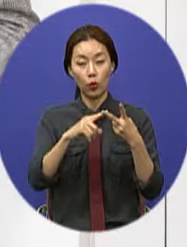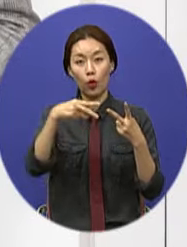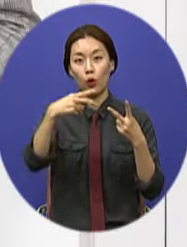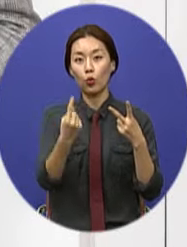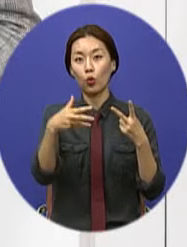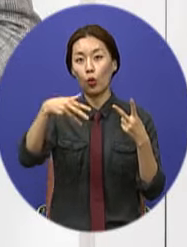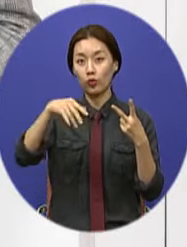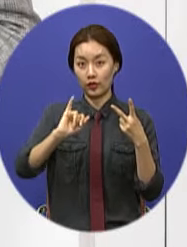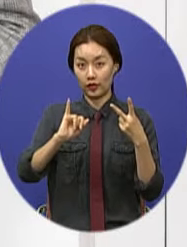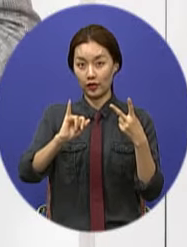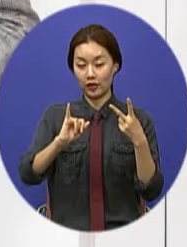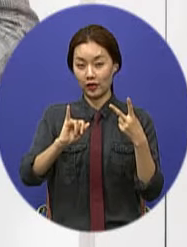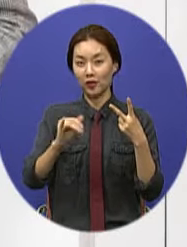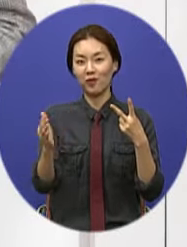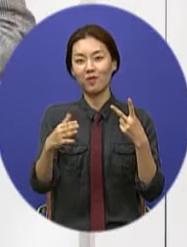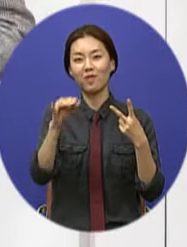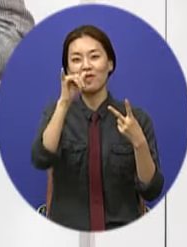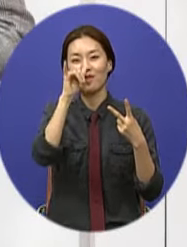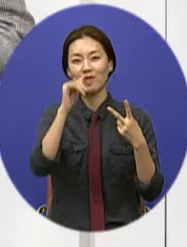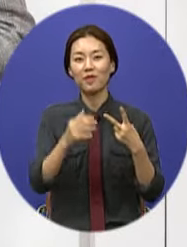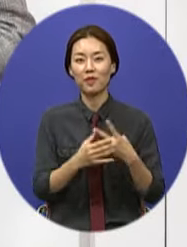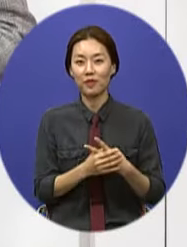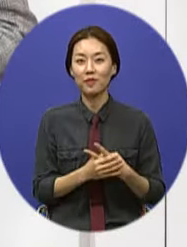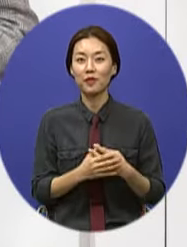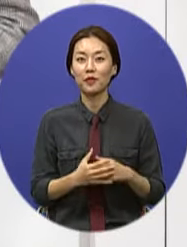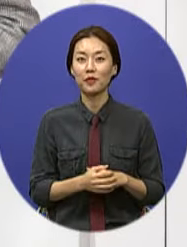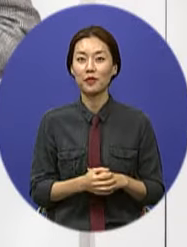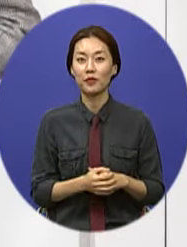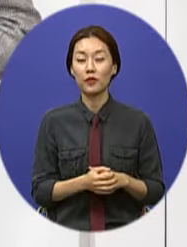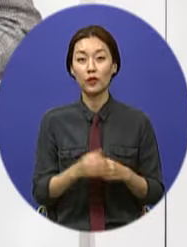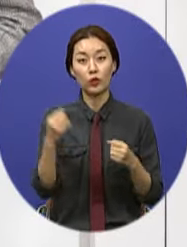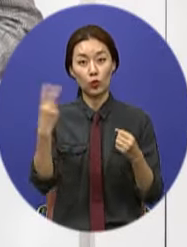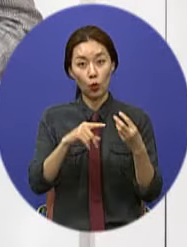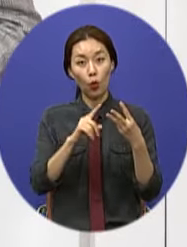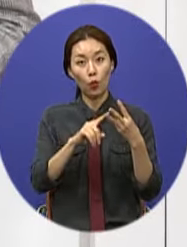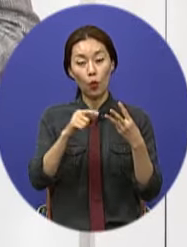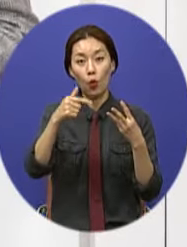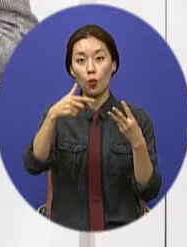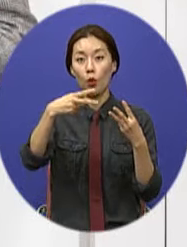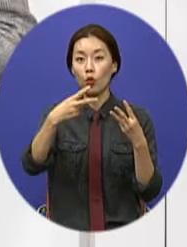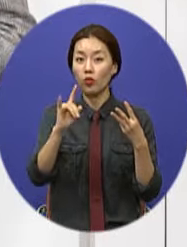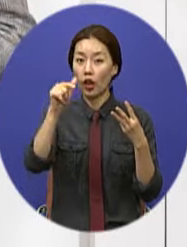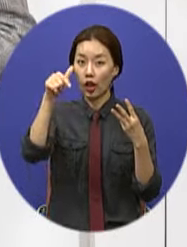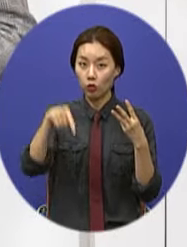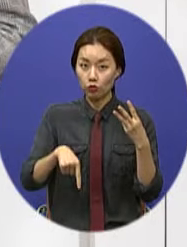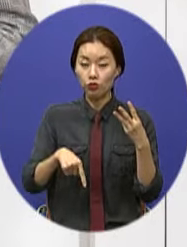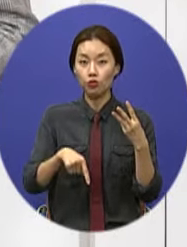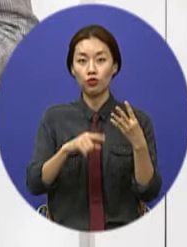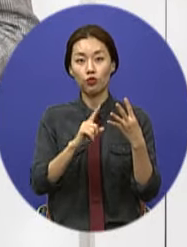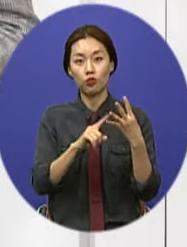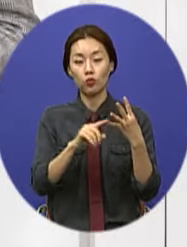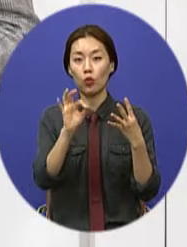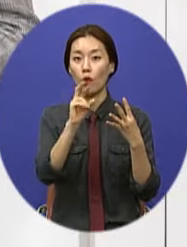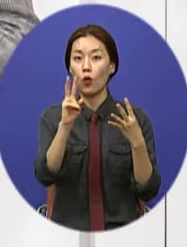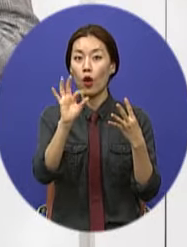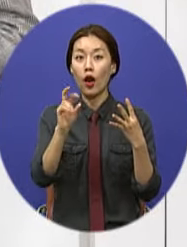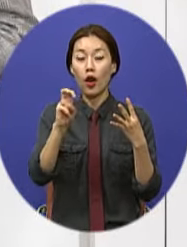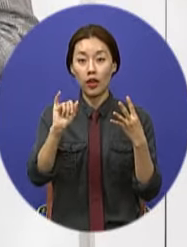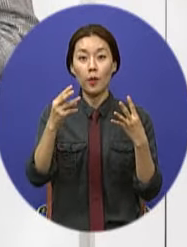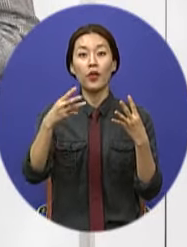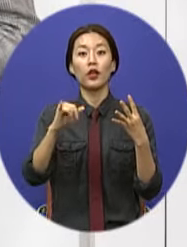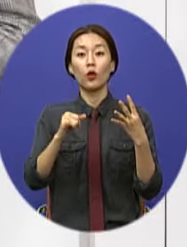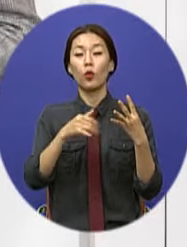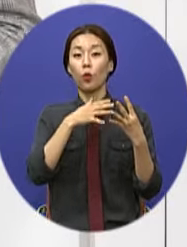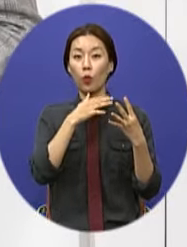도치라는 물견이 있어요. 고기가. 도치. 예. 또 대구. 대구도 나고. 예, 양미리. 양미리.